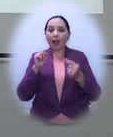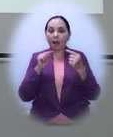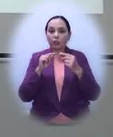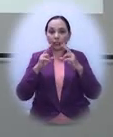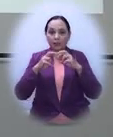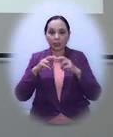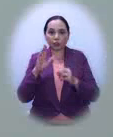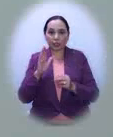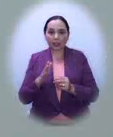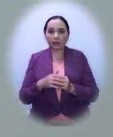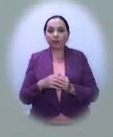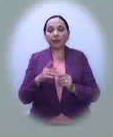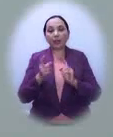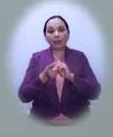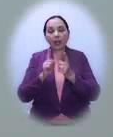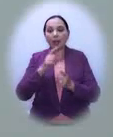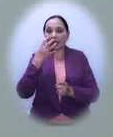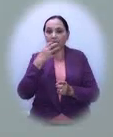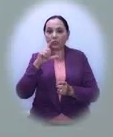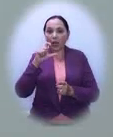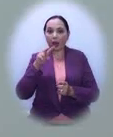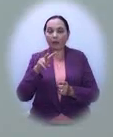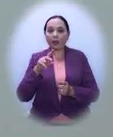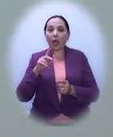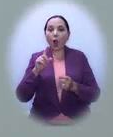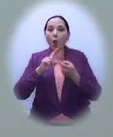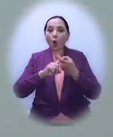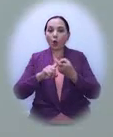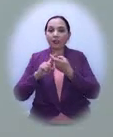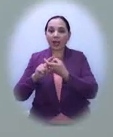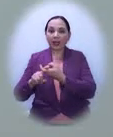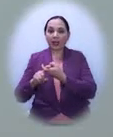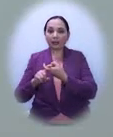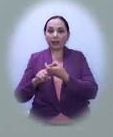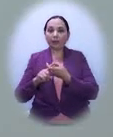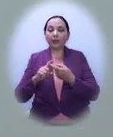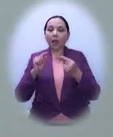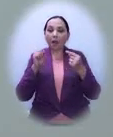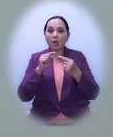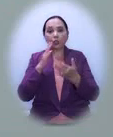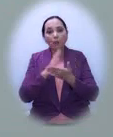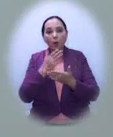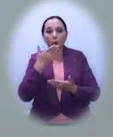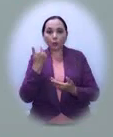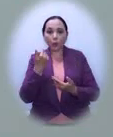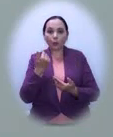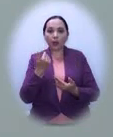qarshiliklari tekshiriladi. Ya'ni qizdirish elementining kontaktlarida qarshilik bormi